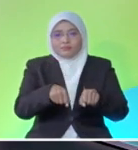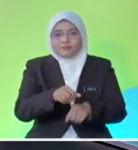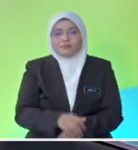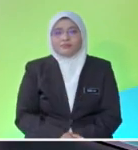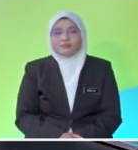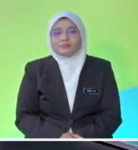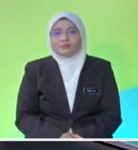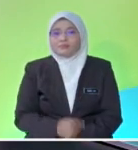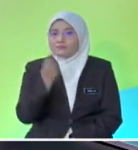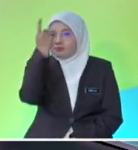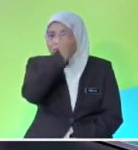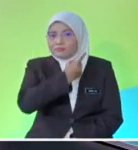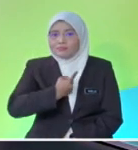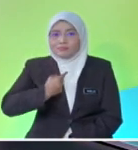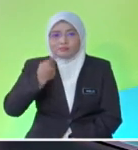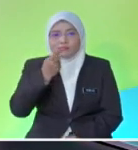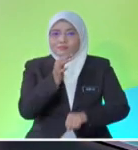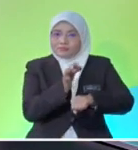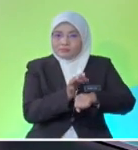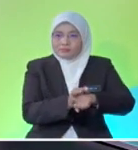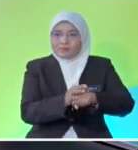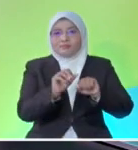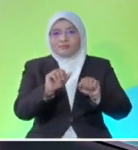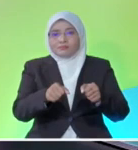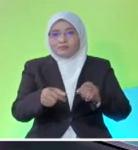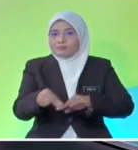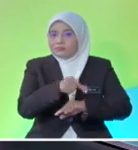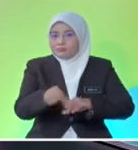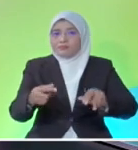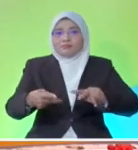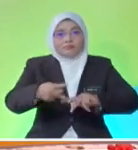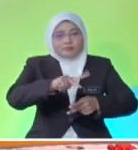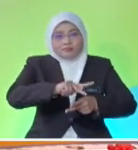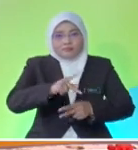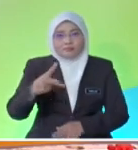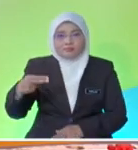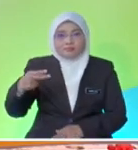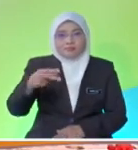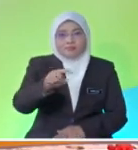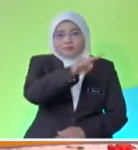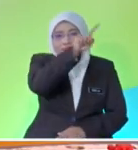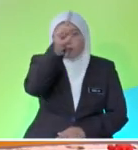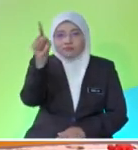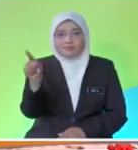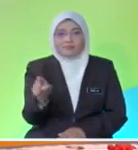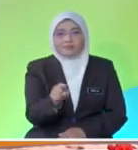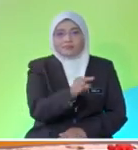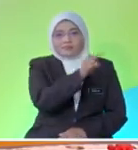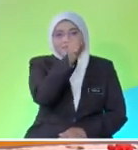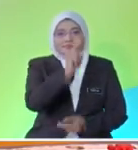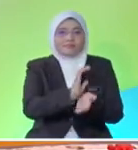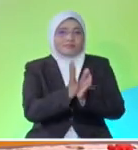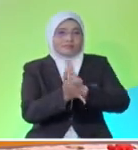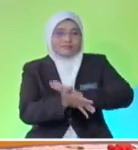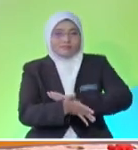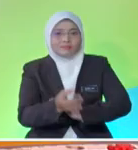jam tu boleh gunakan kotak. Contohnya macam kotak ni, potong je bulat dia. Potong bulat dan kita dah boleh gunakan dia sebagai muka jam.